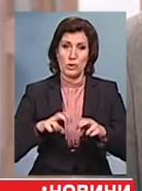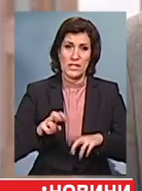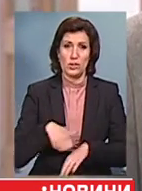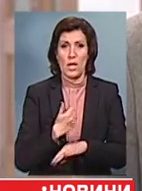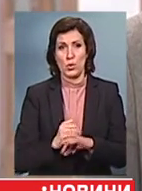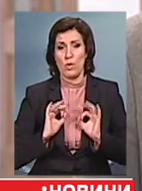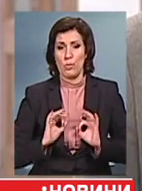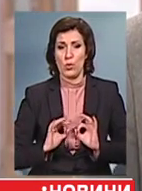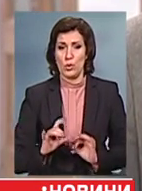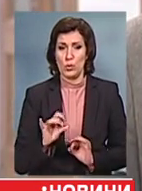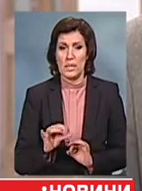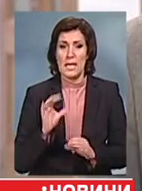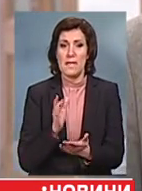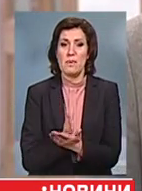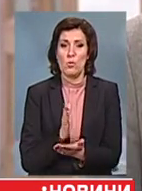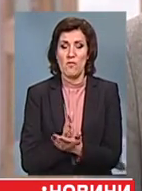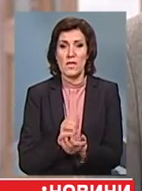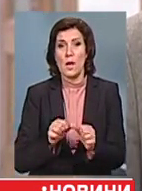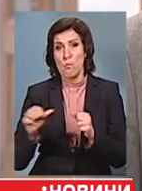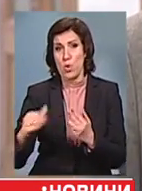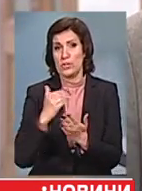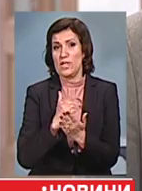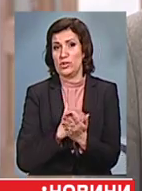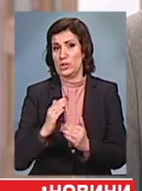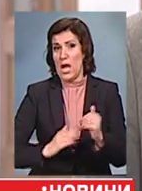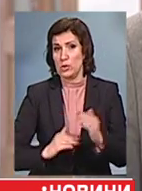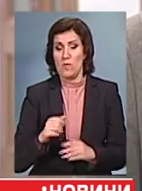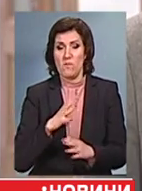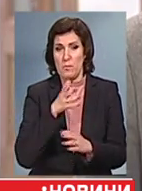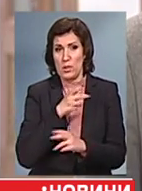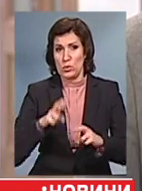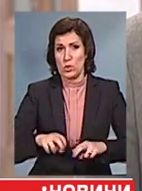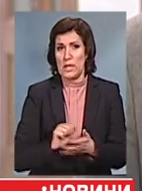Генеральної прокуратури. І перебували поза штатом в період розгляд їх